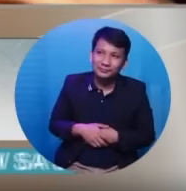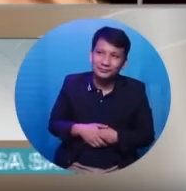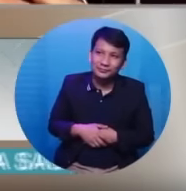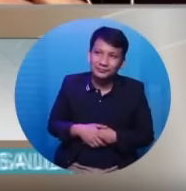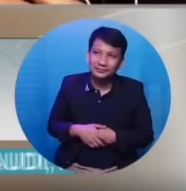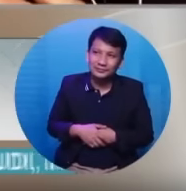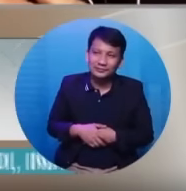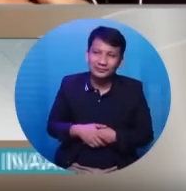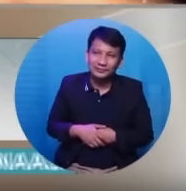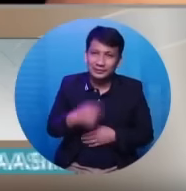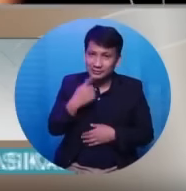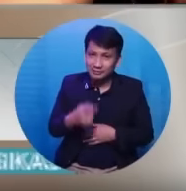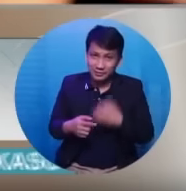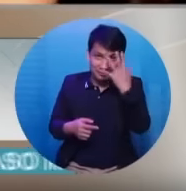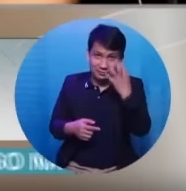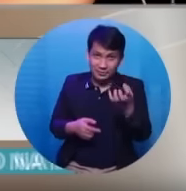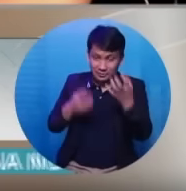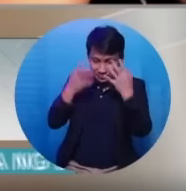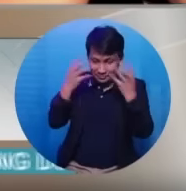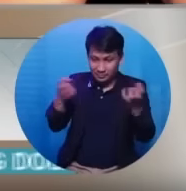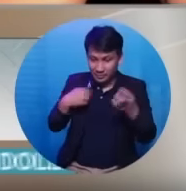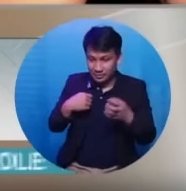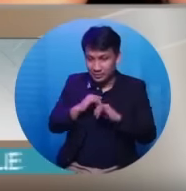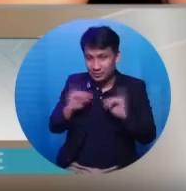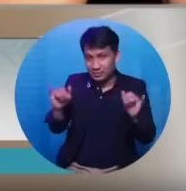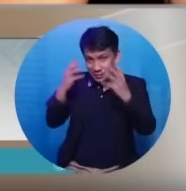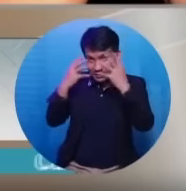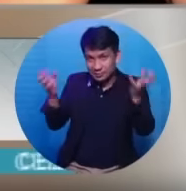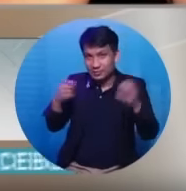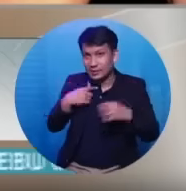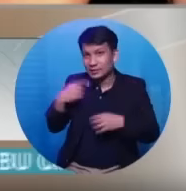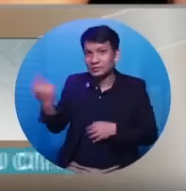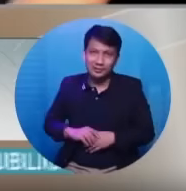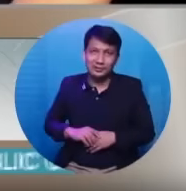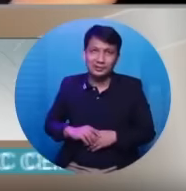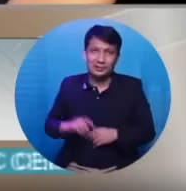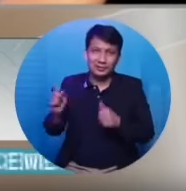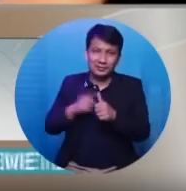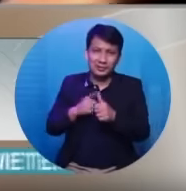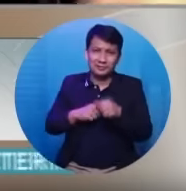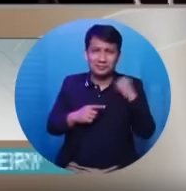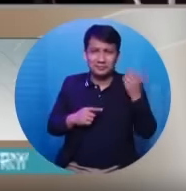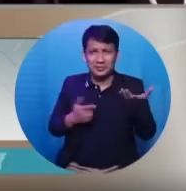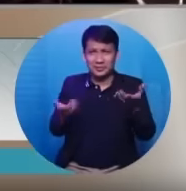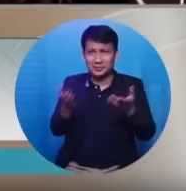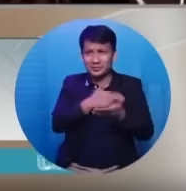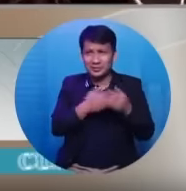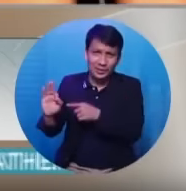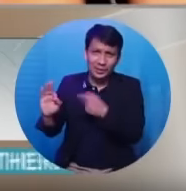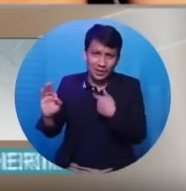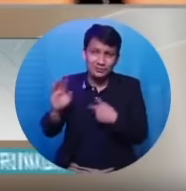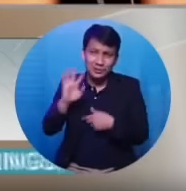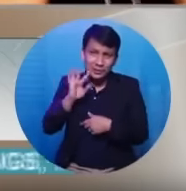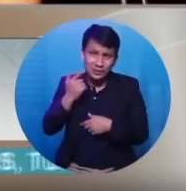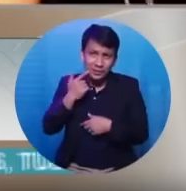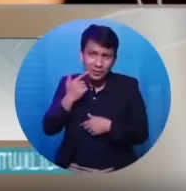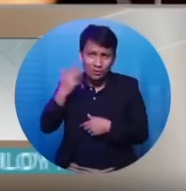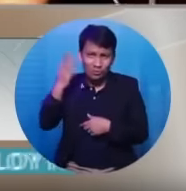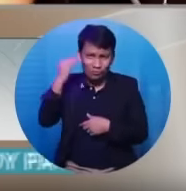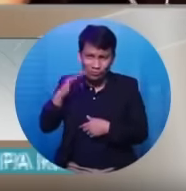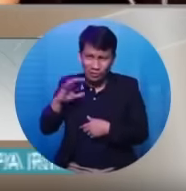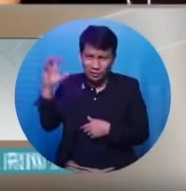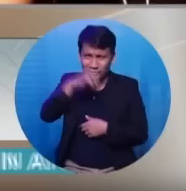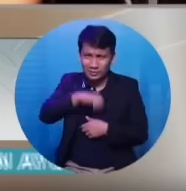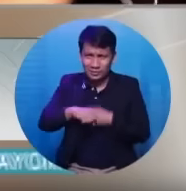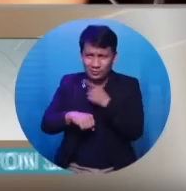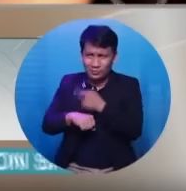ang tao galit, di ba? Parang nayurakan yung pagkalalaki ko. Meron naman palang boyfriend ito. So, yes, bakit mo pa siya